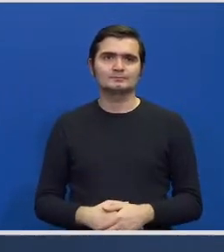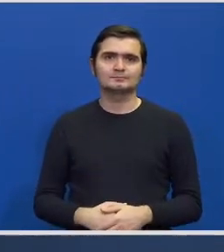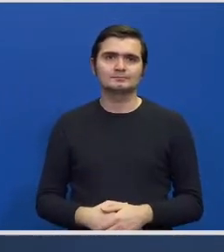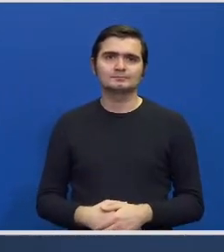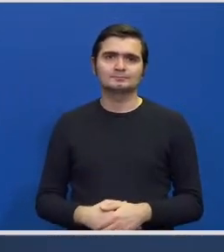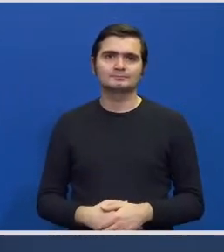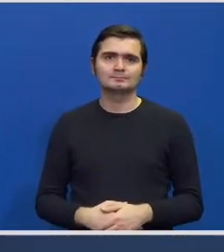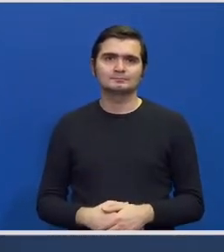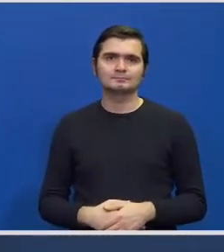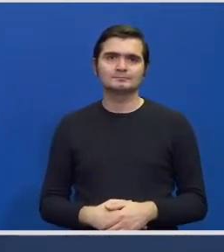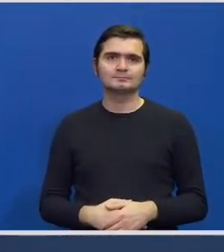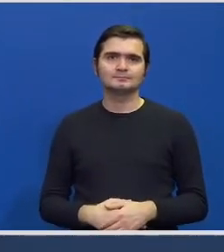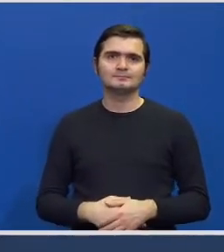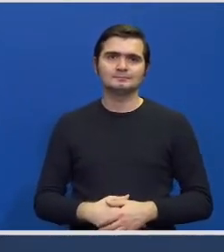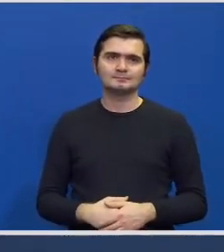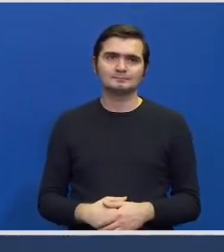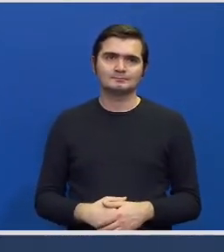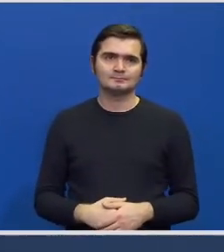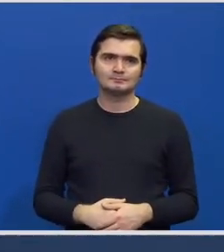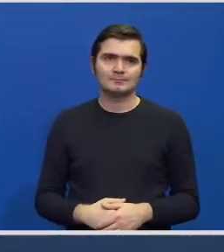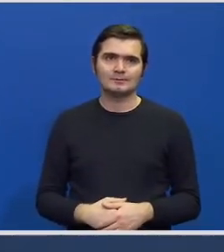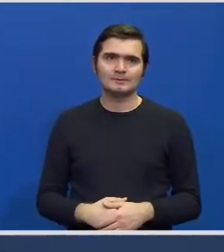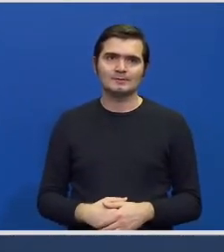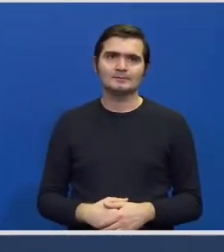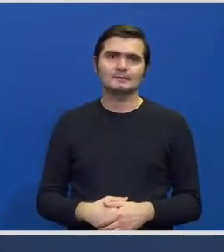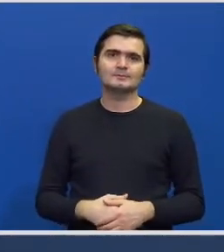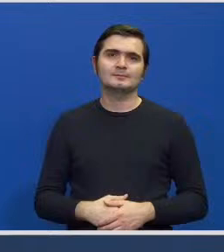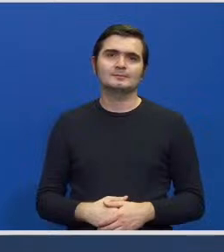vă stau la dispoziție. Mulțumesc.